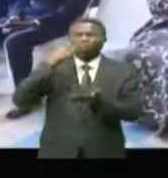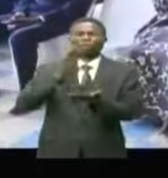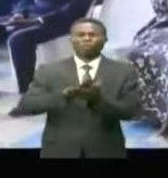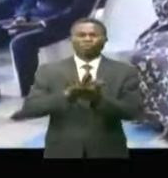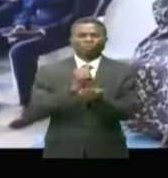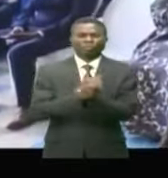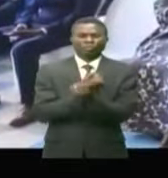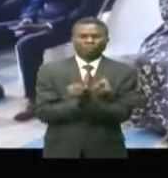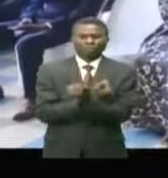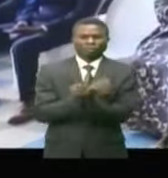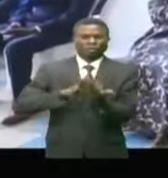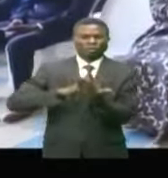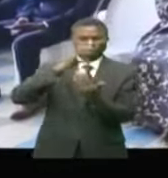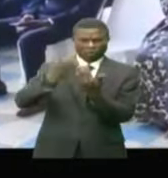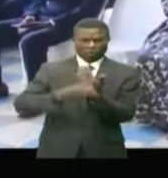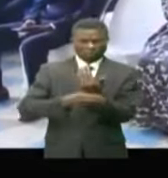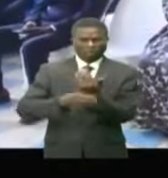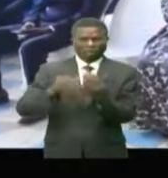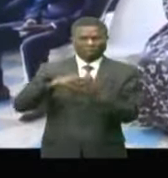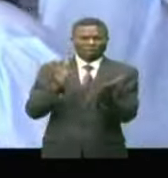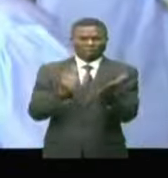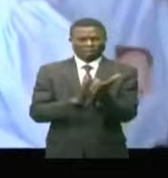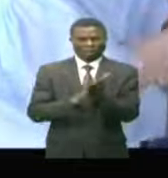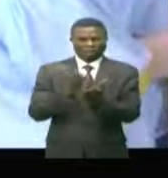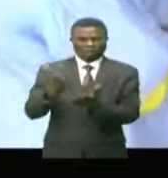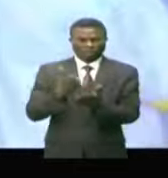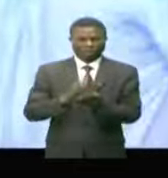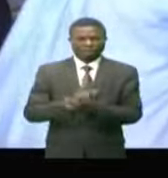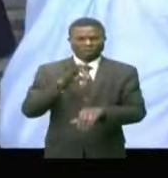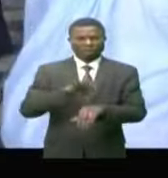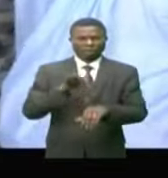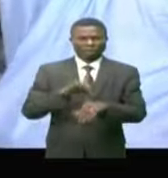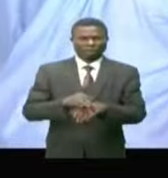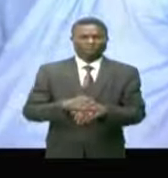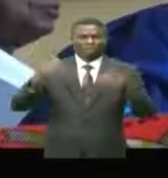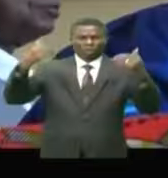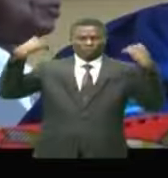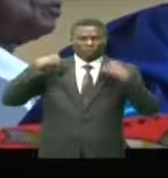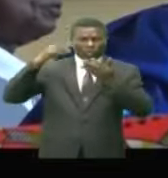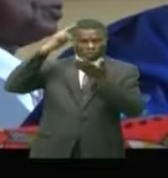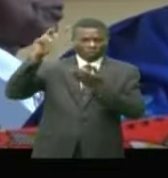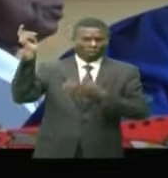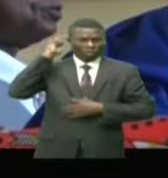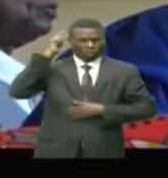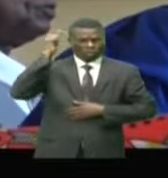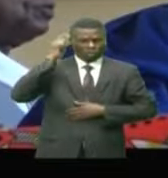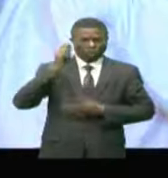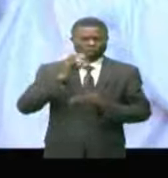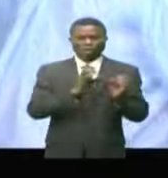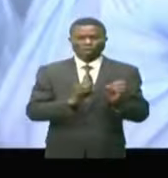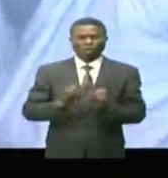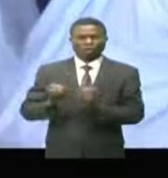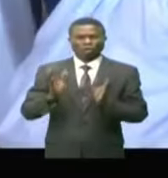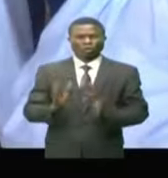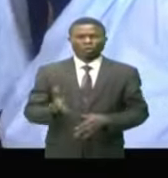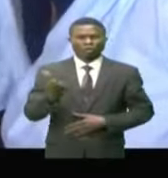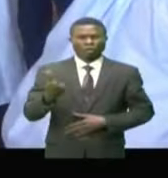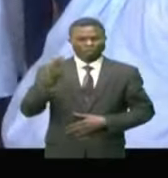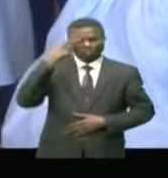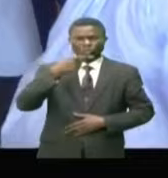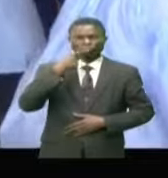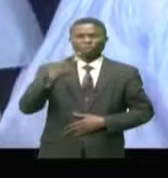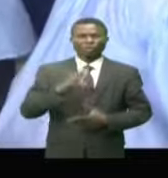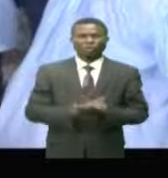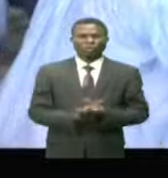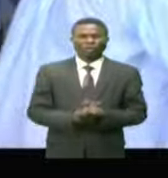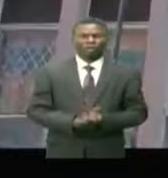respect du calendrier par son institution. Une occasion saisie par le recteur de l'UPKAN, professeur ordinaire Frédéric Nyokamo-Pangila, pour louer l'appui